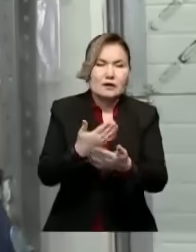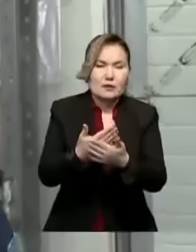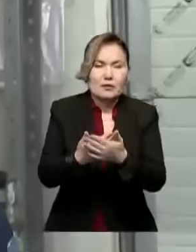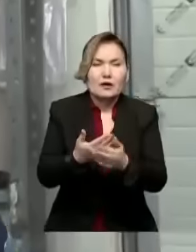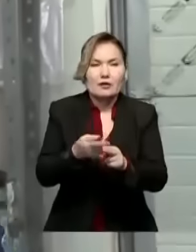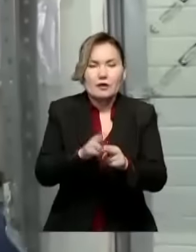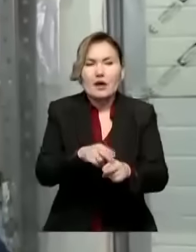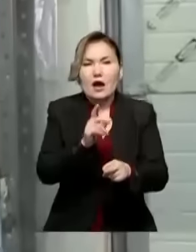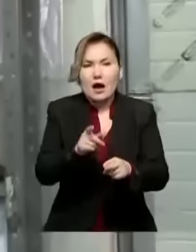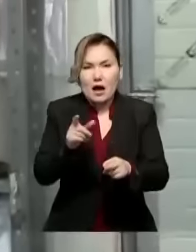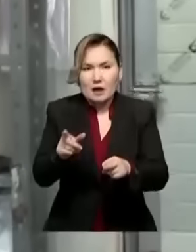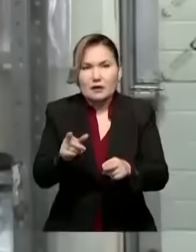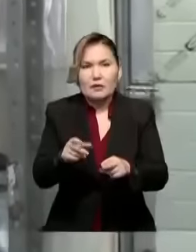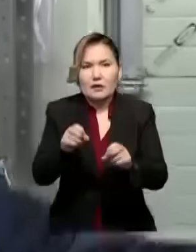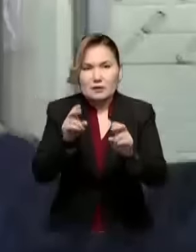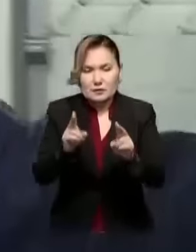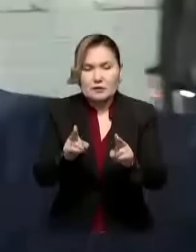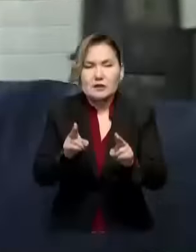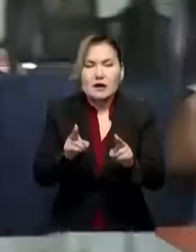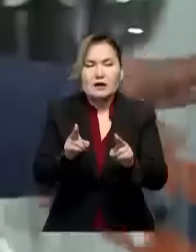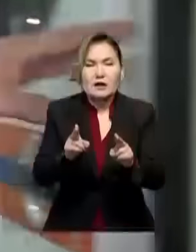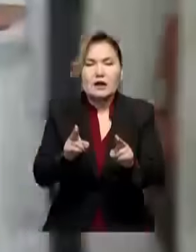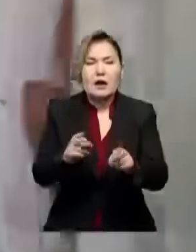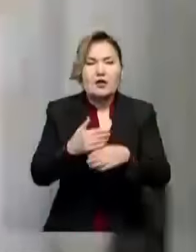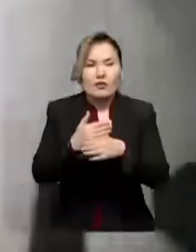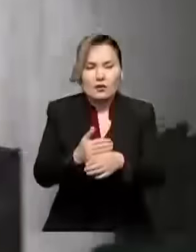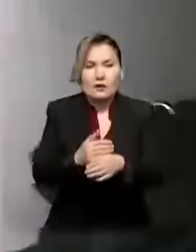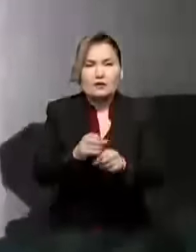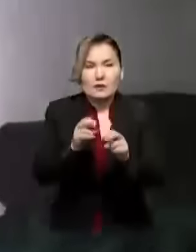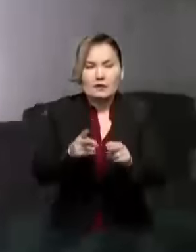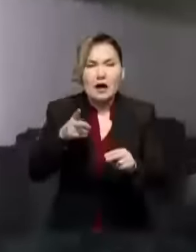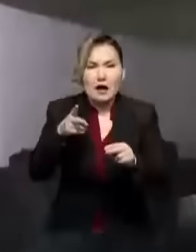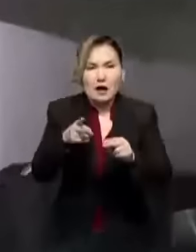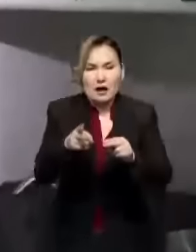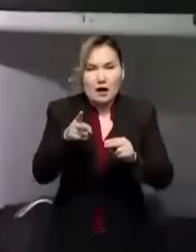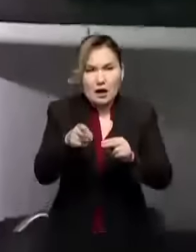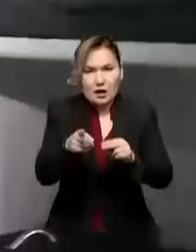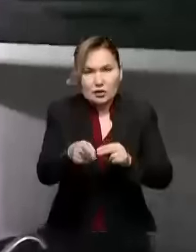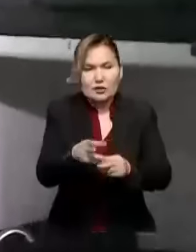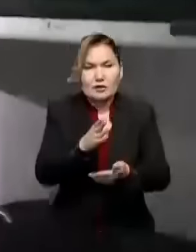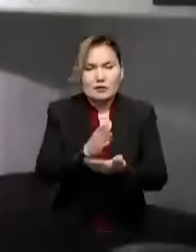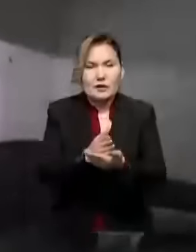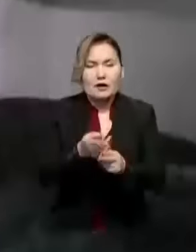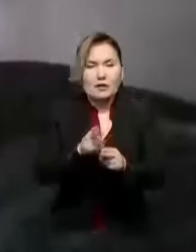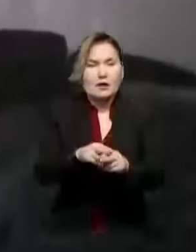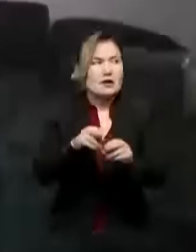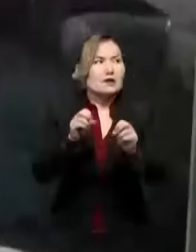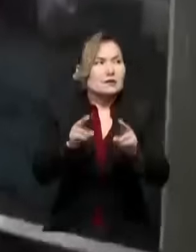қысылып қалған кісілерді, короче, кесетін болгаркамыз бар, кесетін қайшымыз бар, сосын ашқыш,